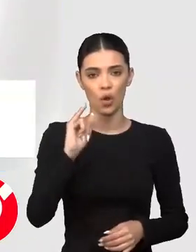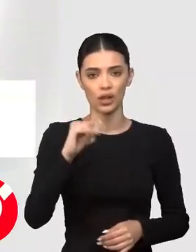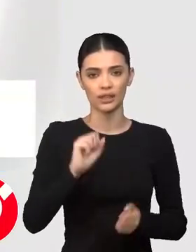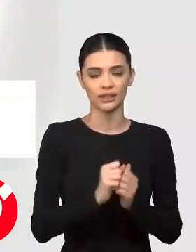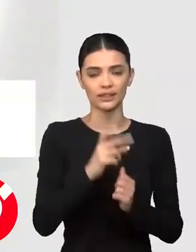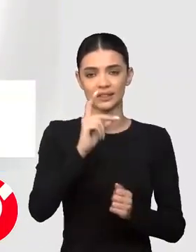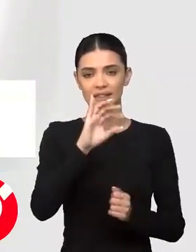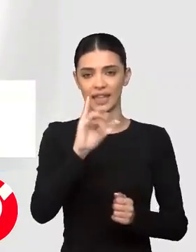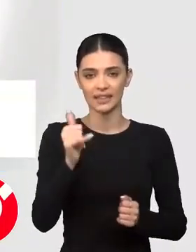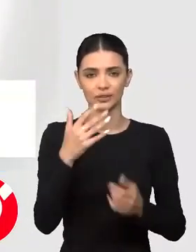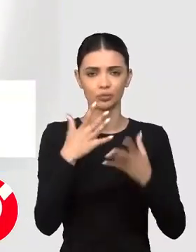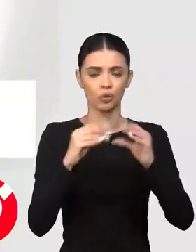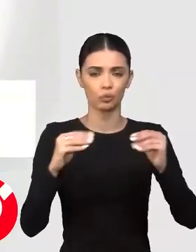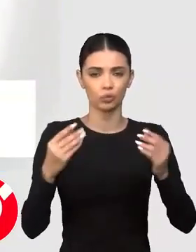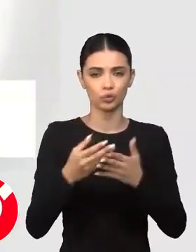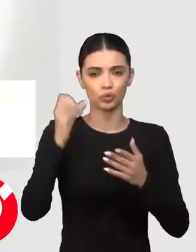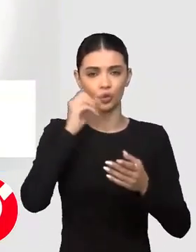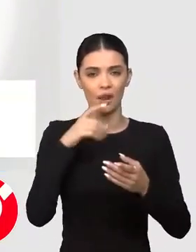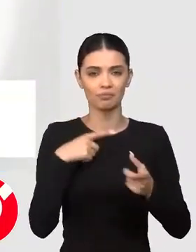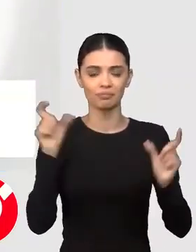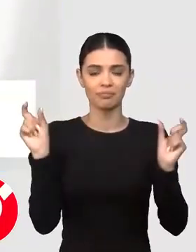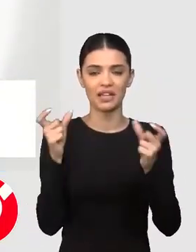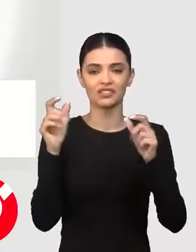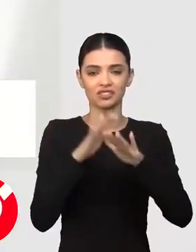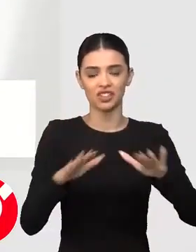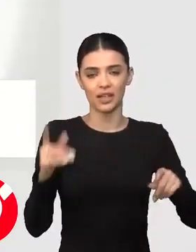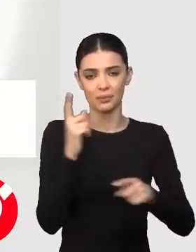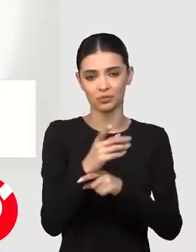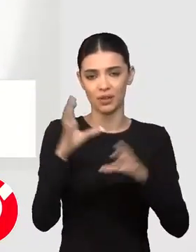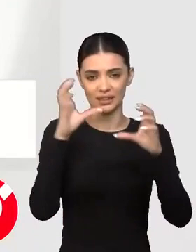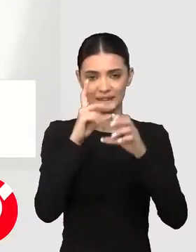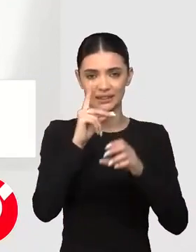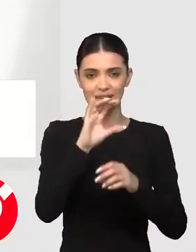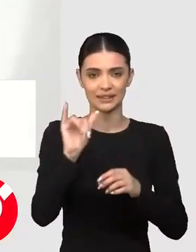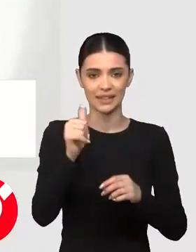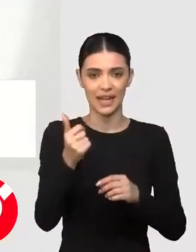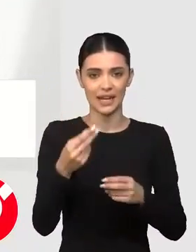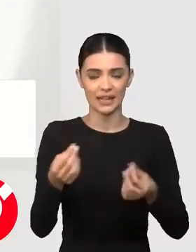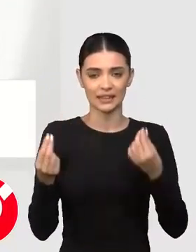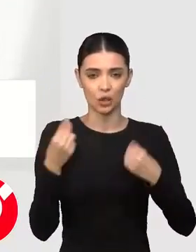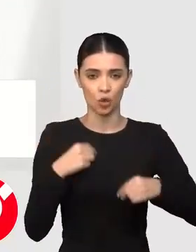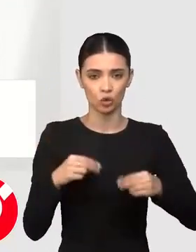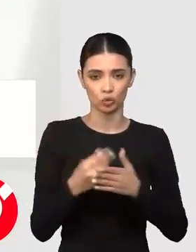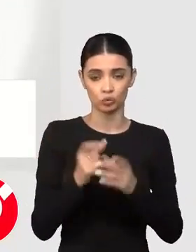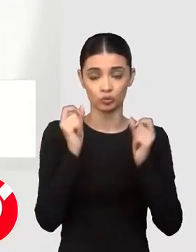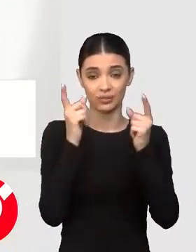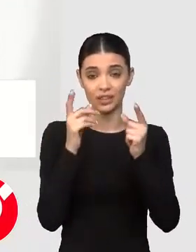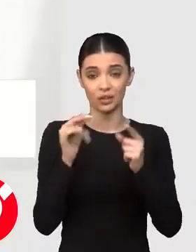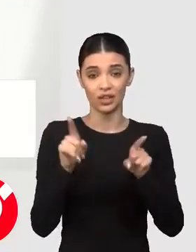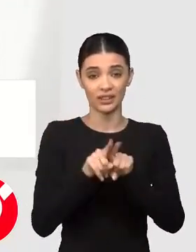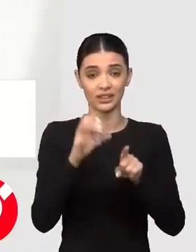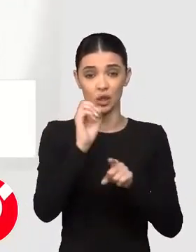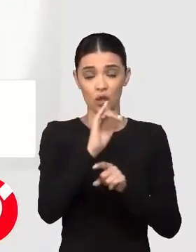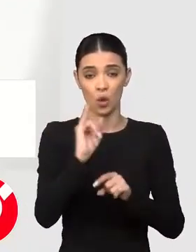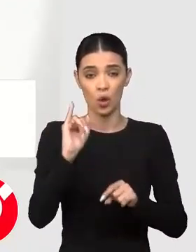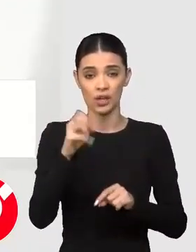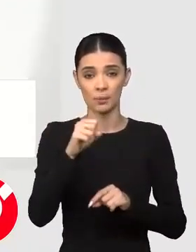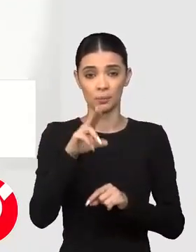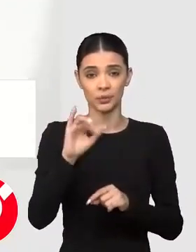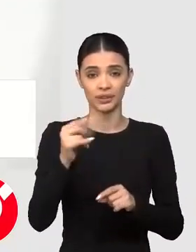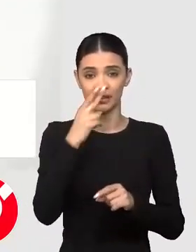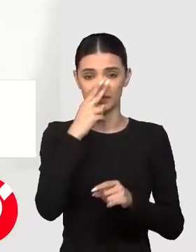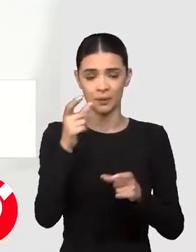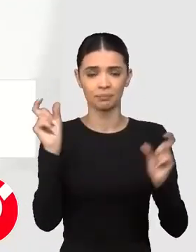Olly Murs, Delia și alți artiști s-au dezlănțuit pe scena principală seară. Delia a dansat într-un costum surprinzător în vreme ce Olly